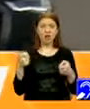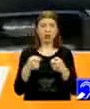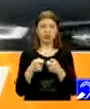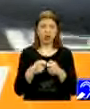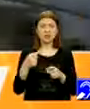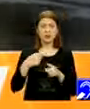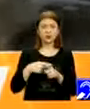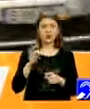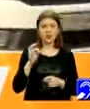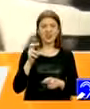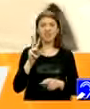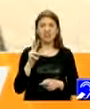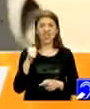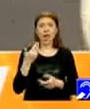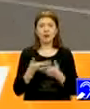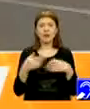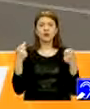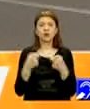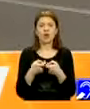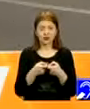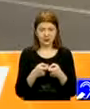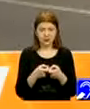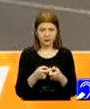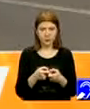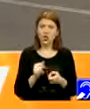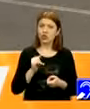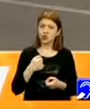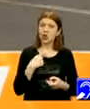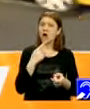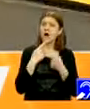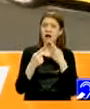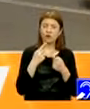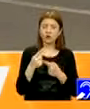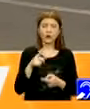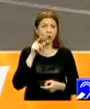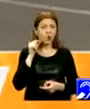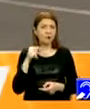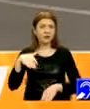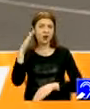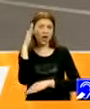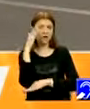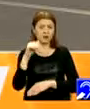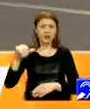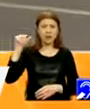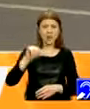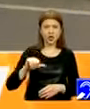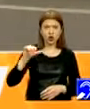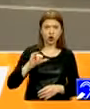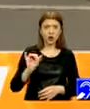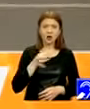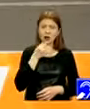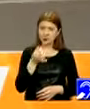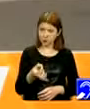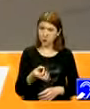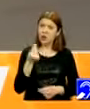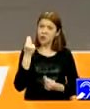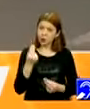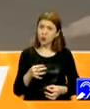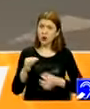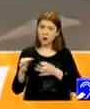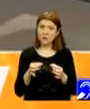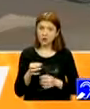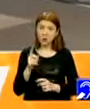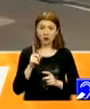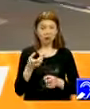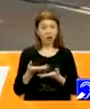la TVA care se aplică pentru acciză. Vreau să-ți mai spun, Laura, că am stat de vorbă și cu reprezentanții companiilor petroliere. Aceștia salută măsura, îi spun că